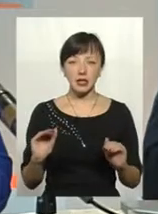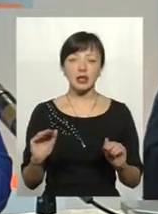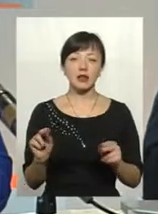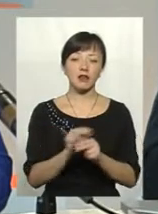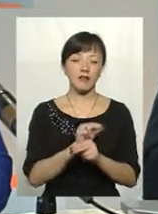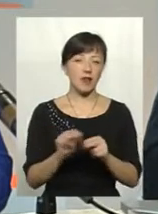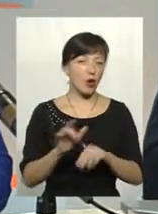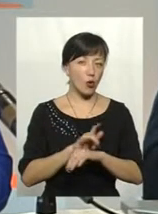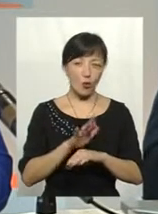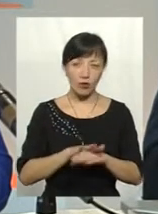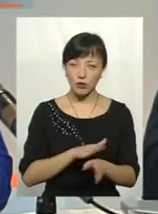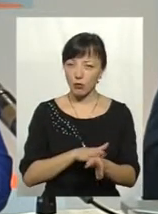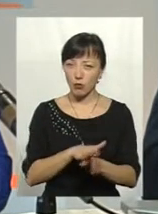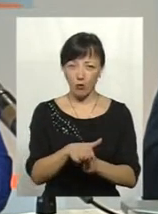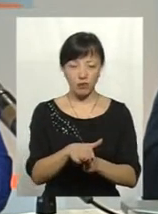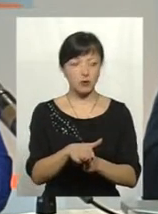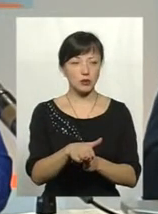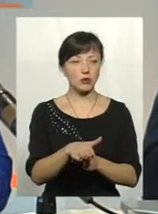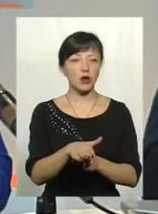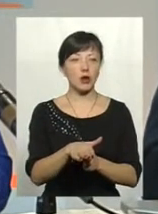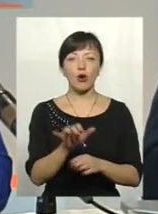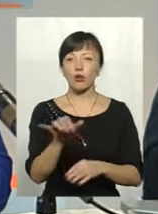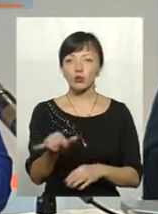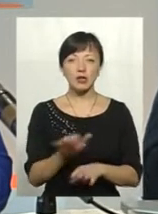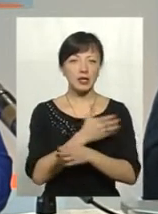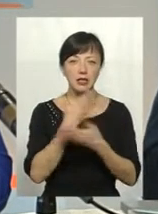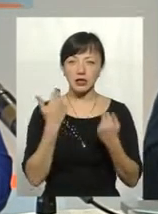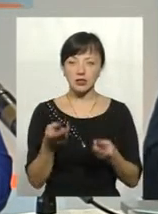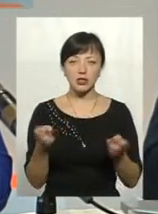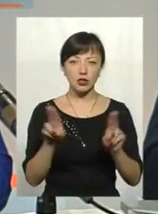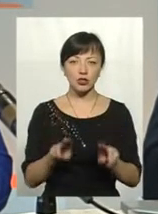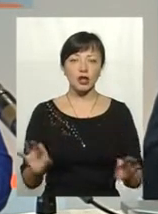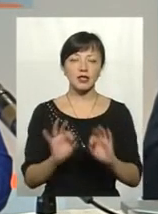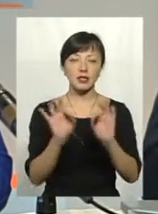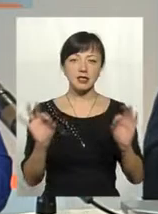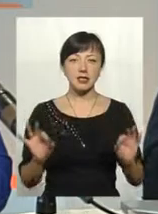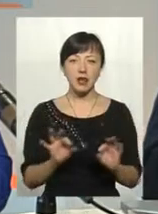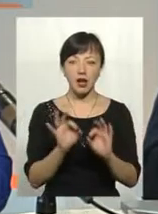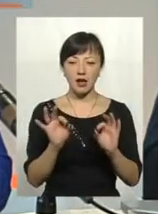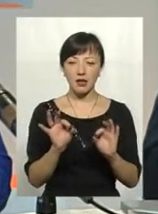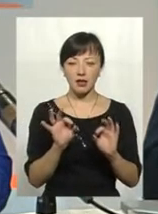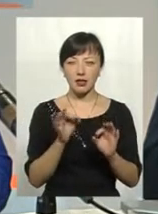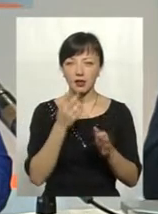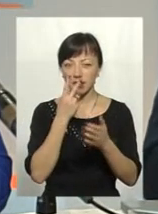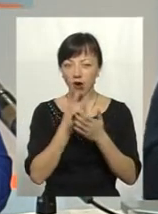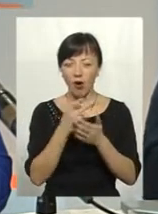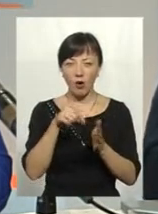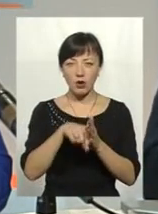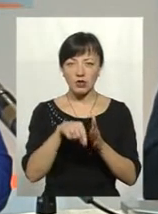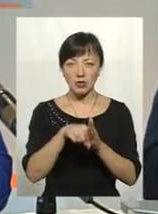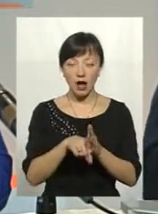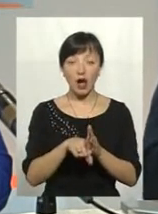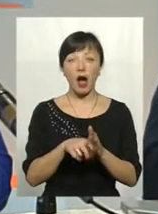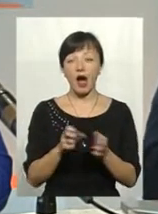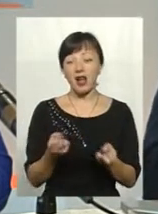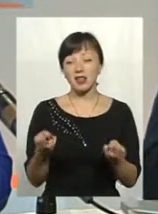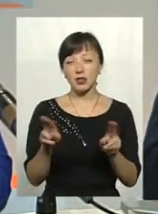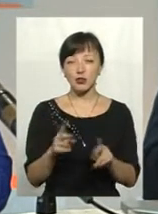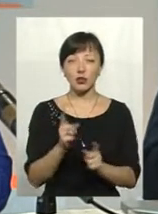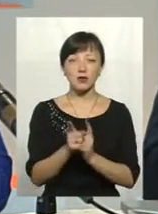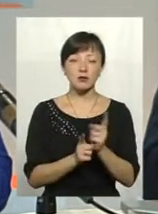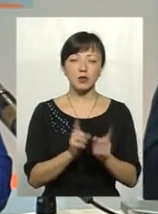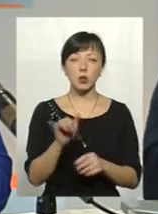виліковуються повністю, що в них не залишається ніяких слідів після перенесеного туберкульозу. Ну, як залишкові зміни,